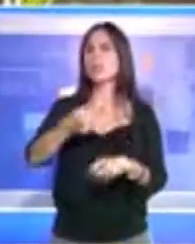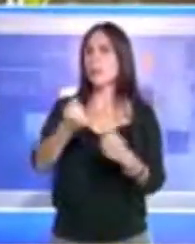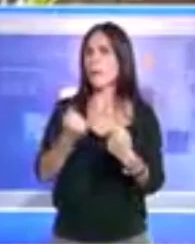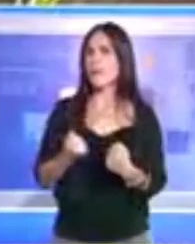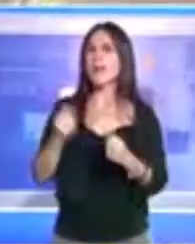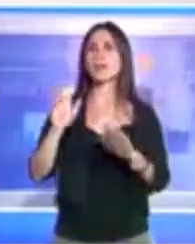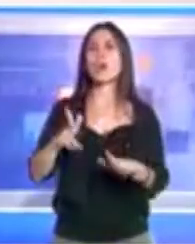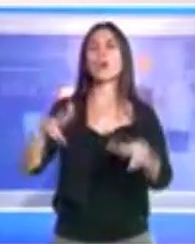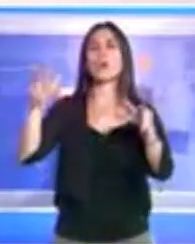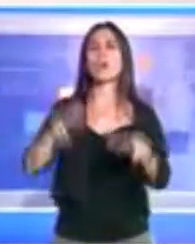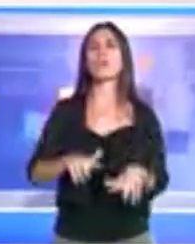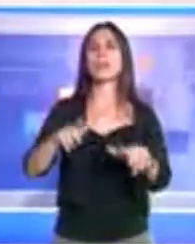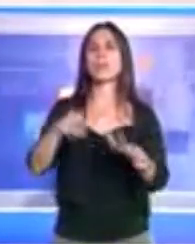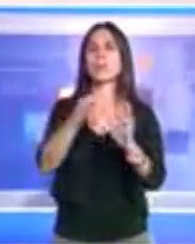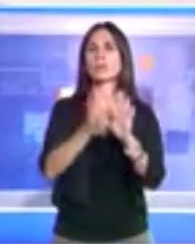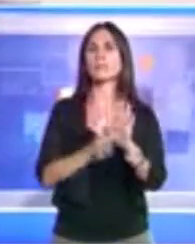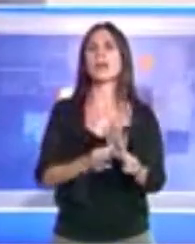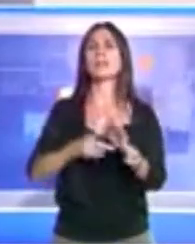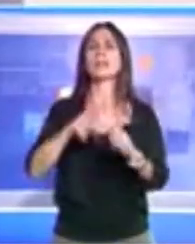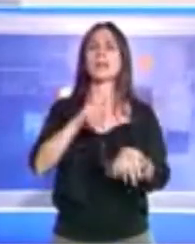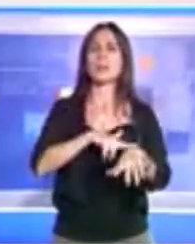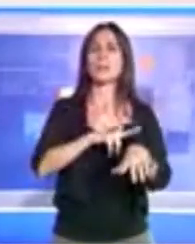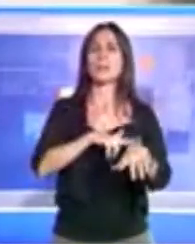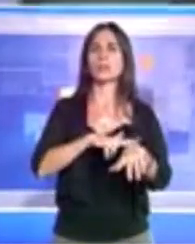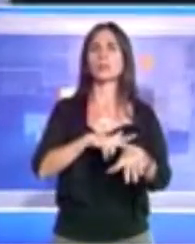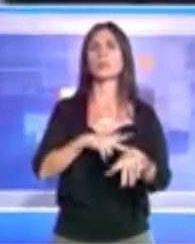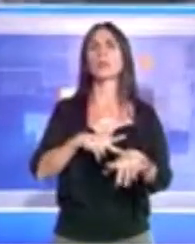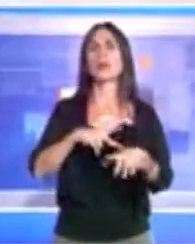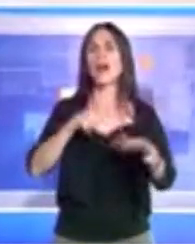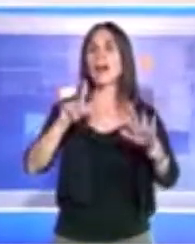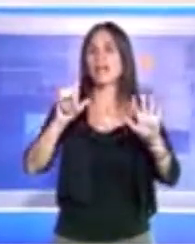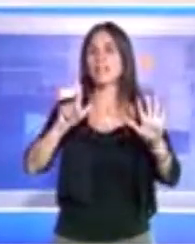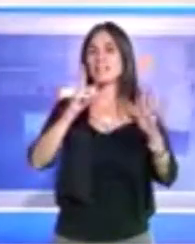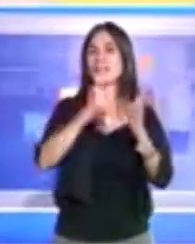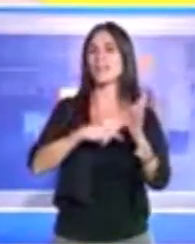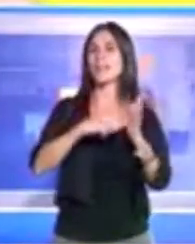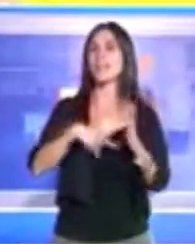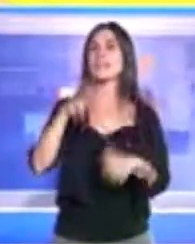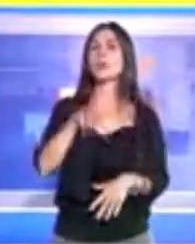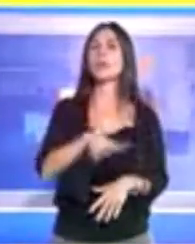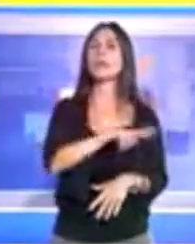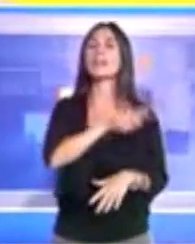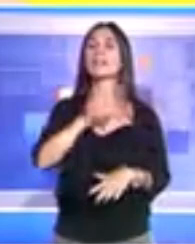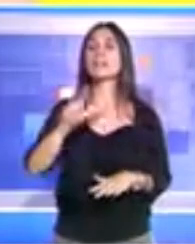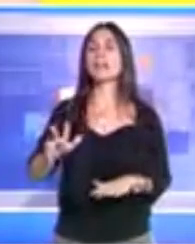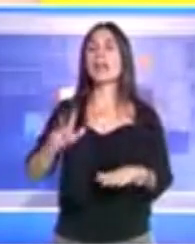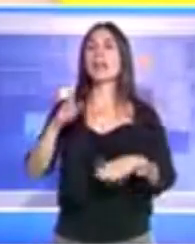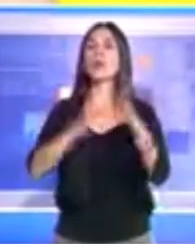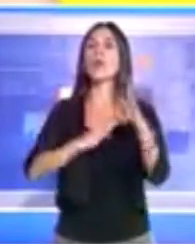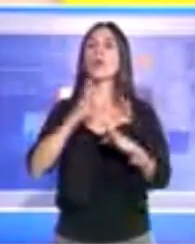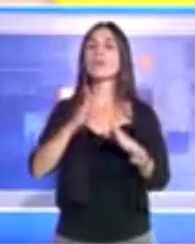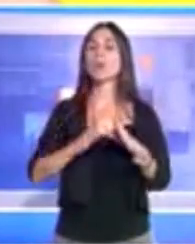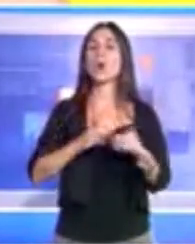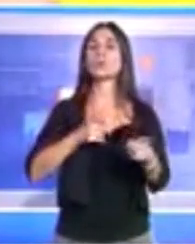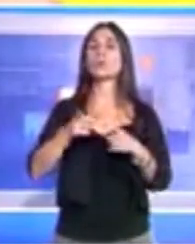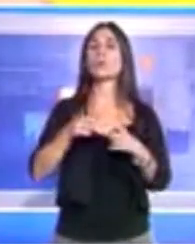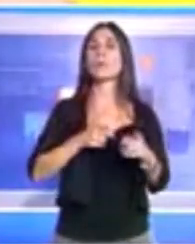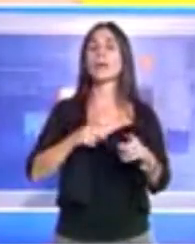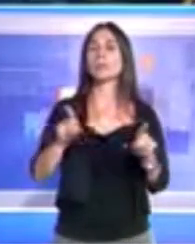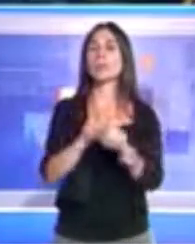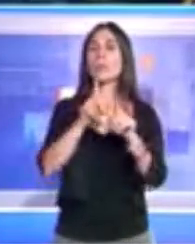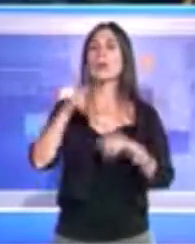lo confermano i dati diffusi dalla prefettura riferiti ai primi sette mesi del 2023 rispetto allo stesso periodo del 2019